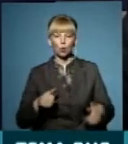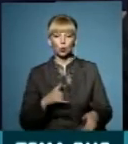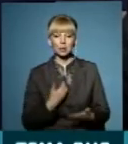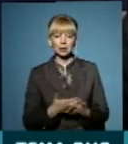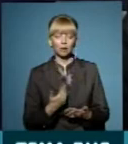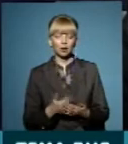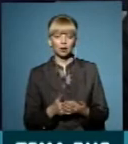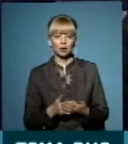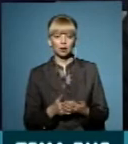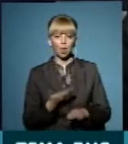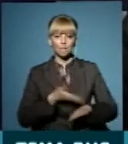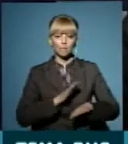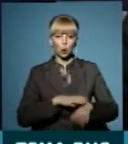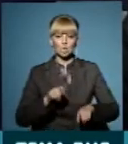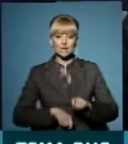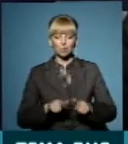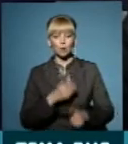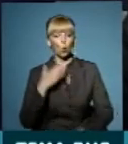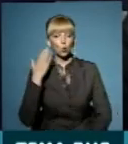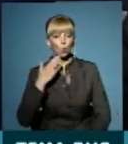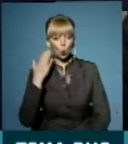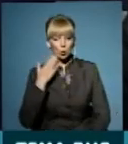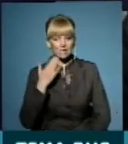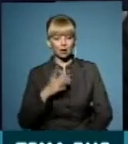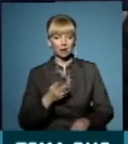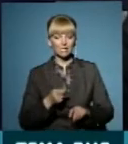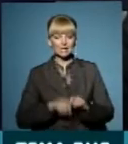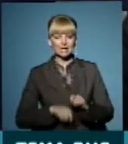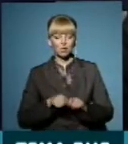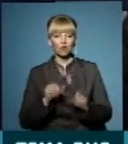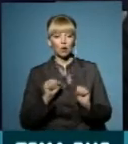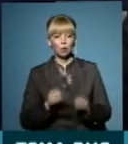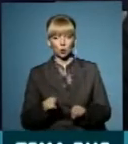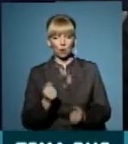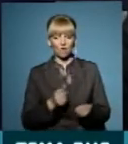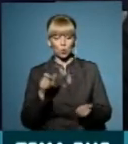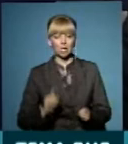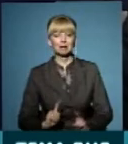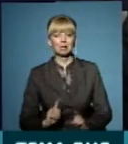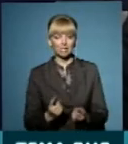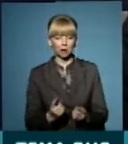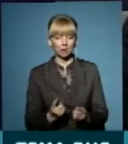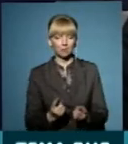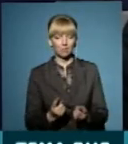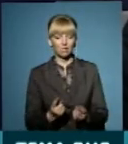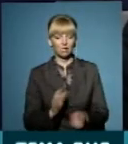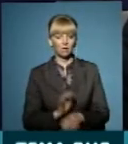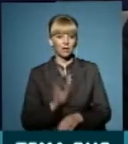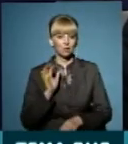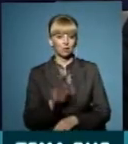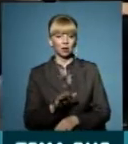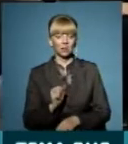У нас, наприклад, польська інспекція чи румунська інспекція, вони можуть того водія затримати і відправити